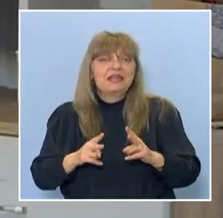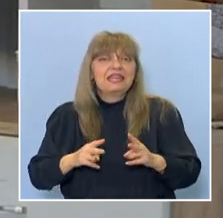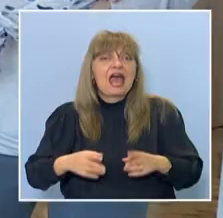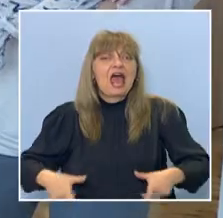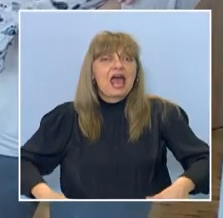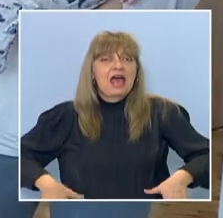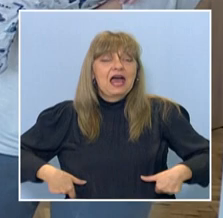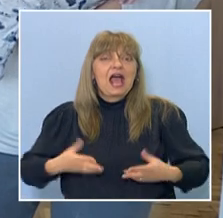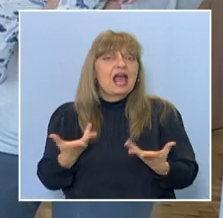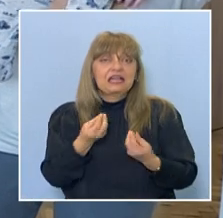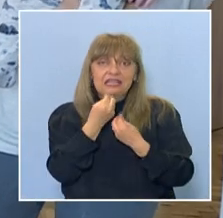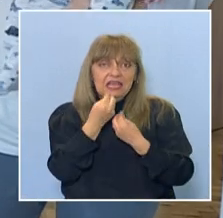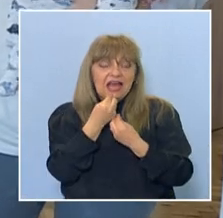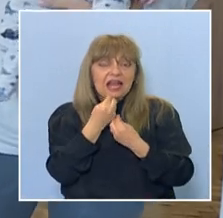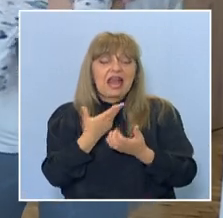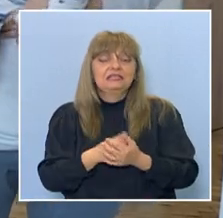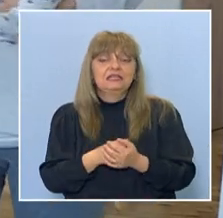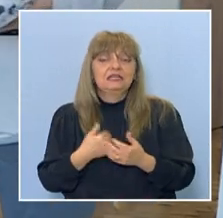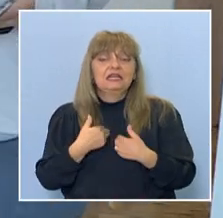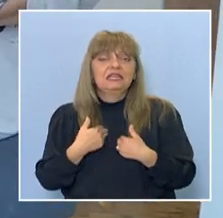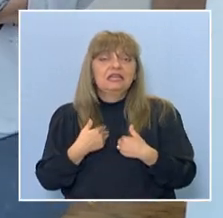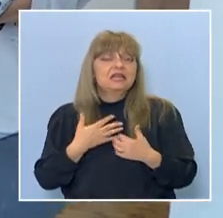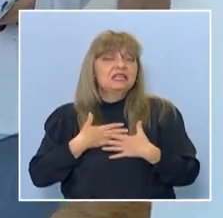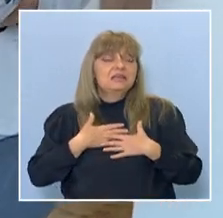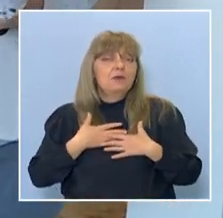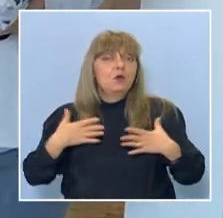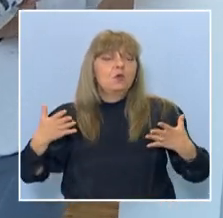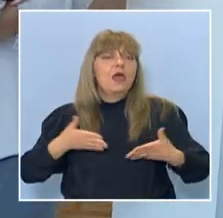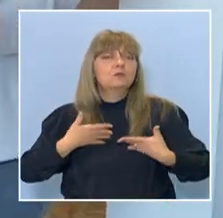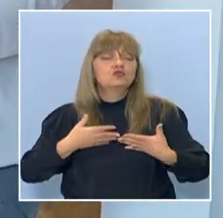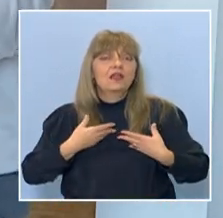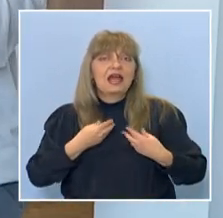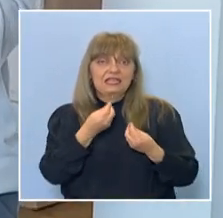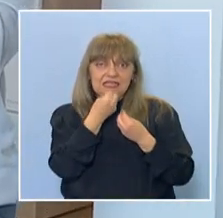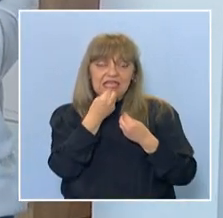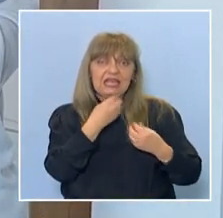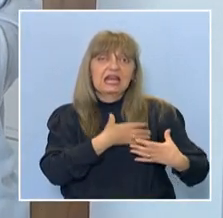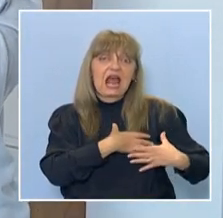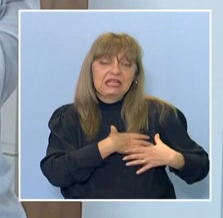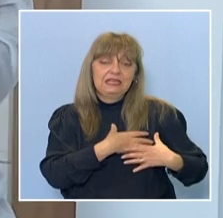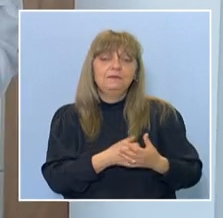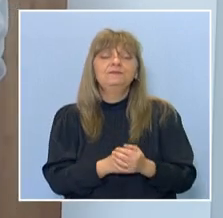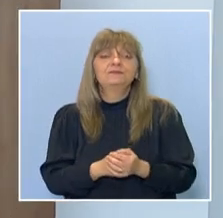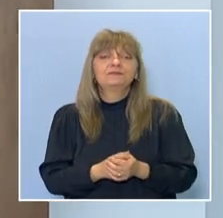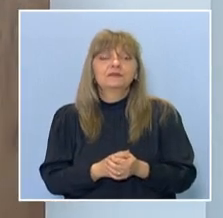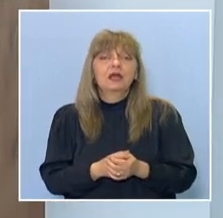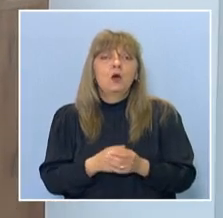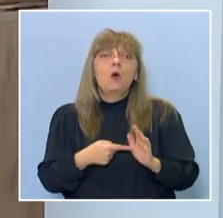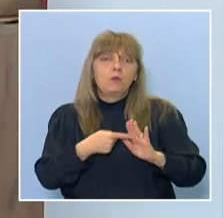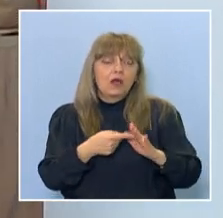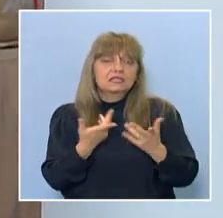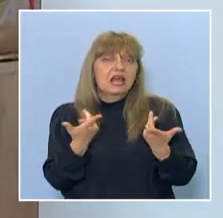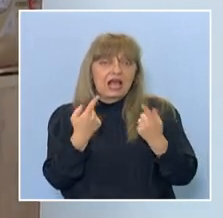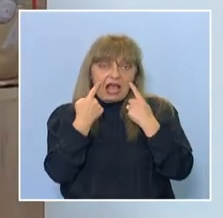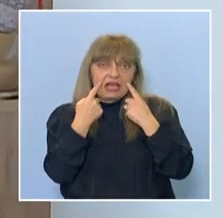хранят. Аз имам огромно желание да кърмя. Съответно показаха ми как се кърми,